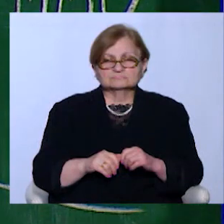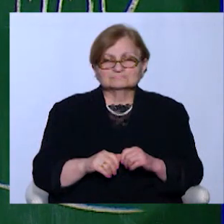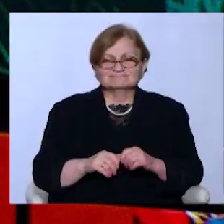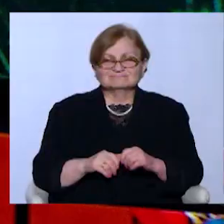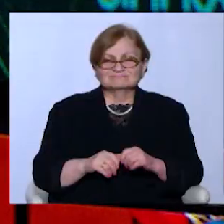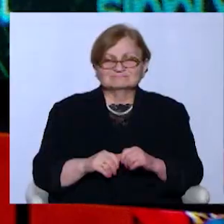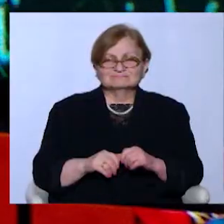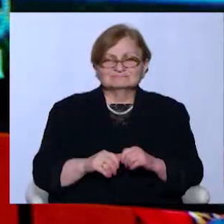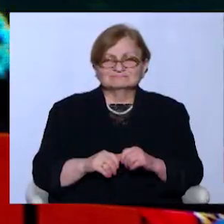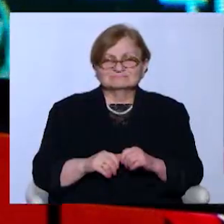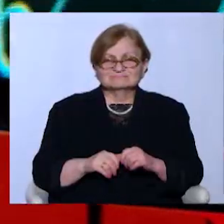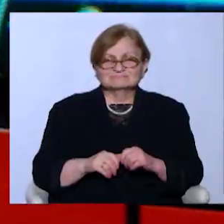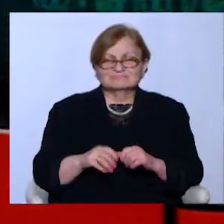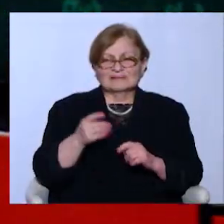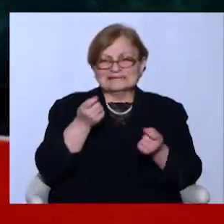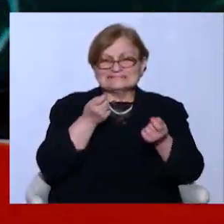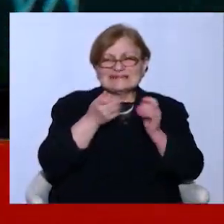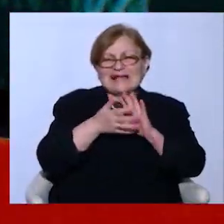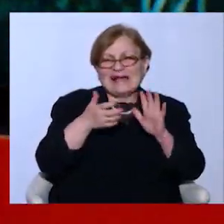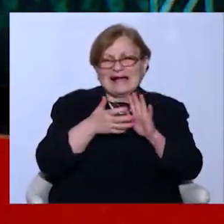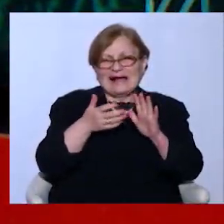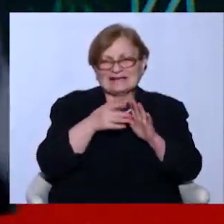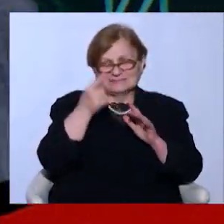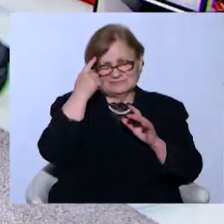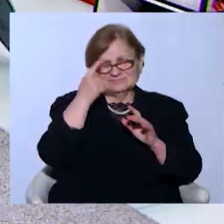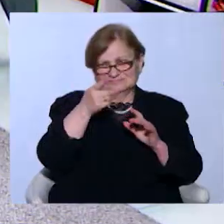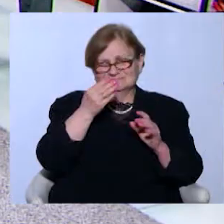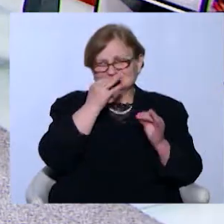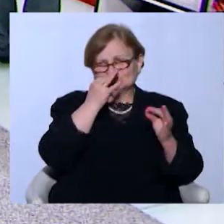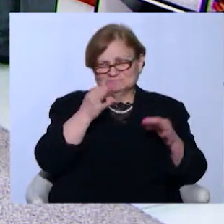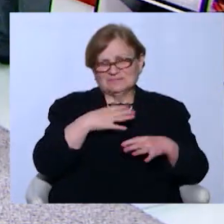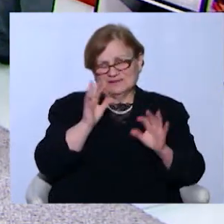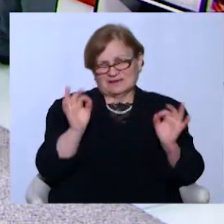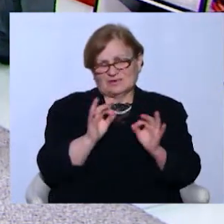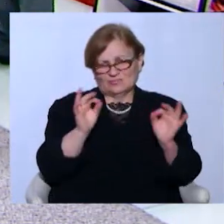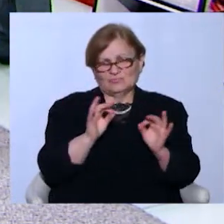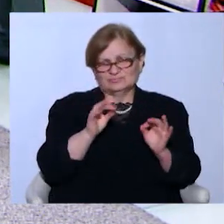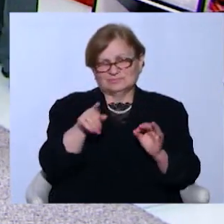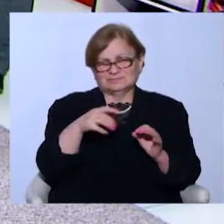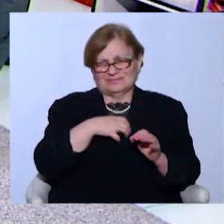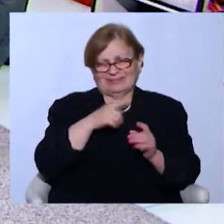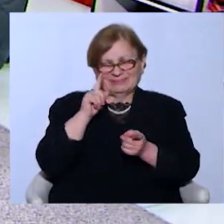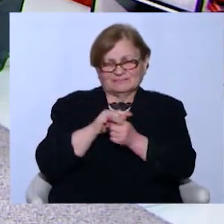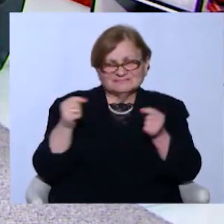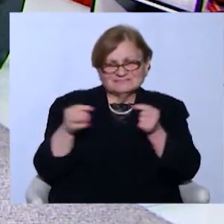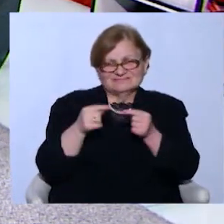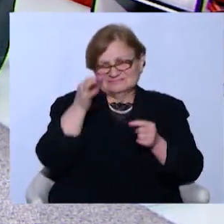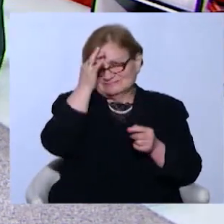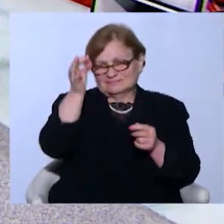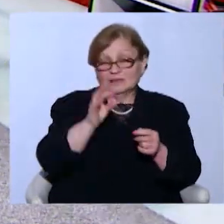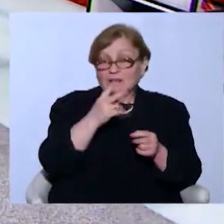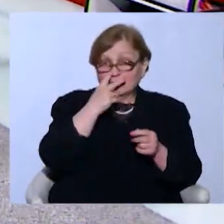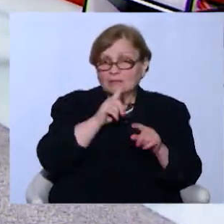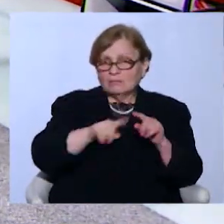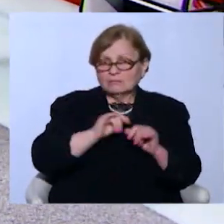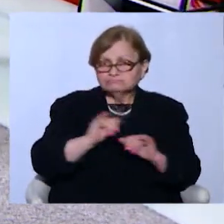96 მილიონზე, რამდენიმე ასეულ ათასის დამატებას მაპატიებთ. ხედავთ რა სწრაფად იზრდება ეს